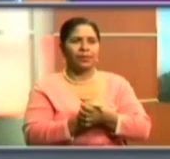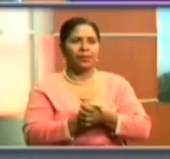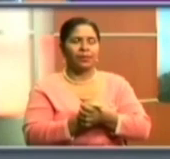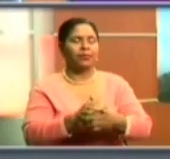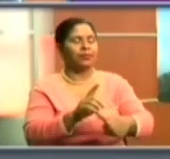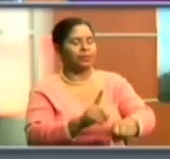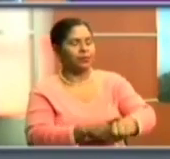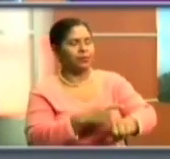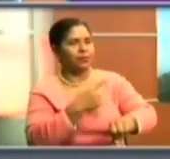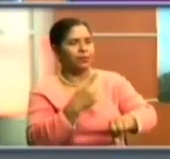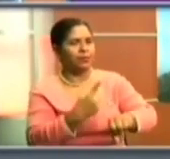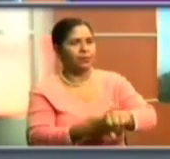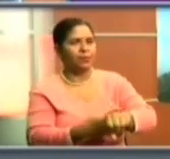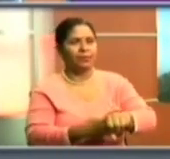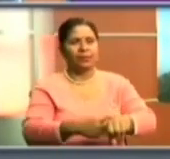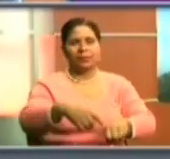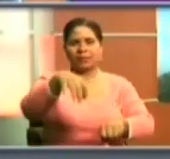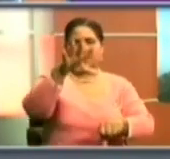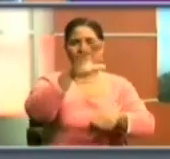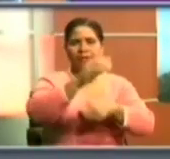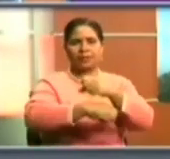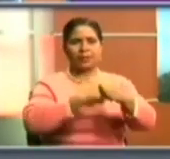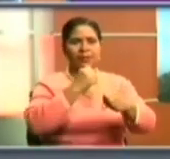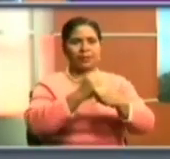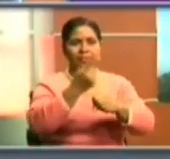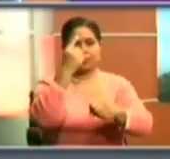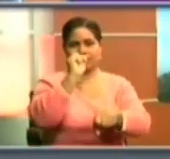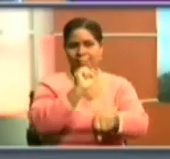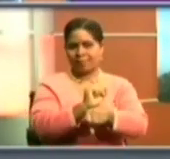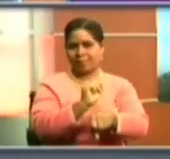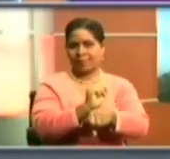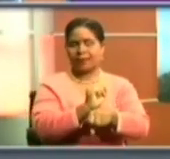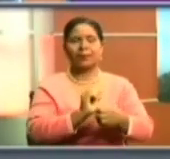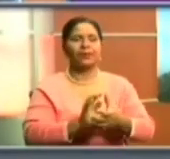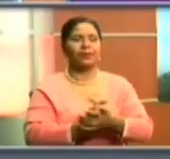Durant les 5 années de mon mandat,